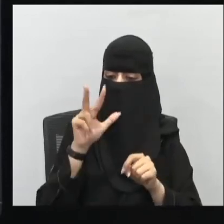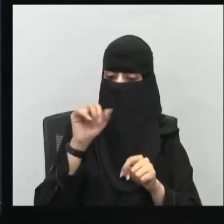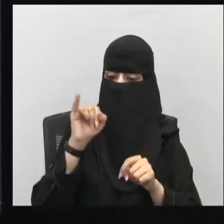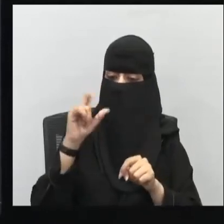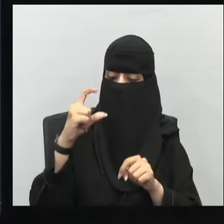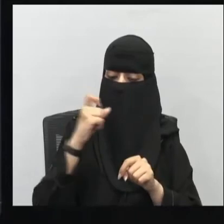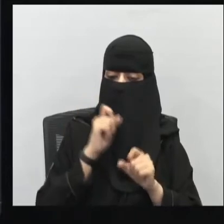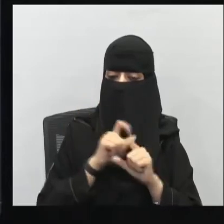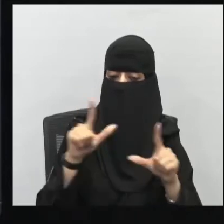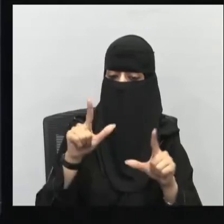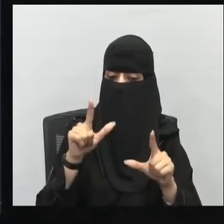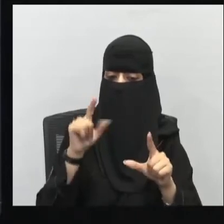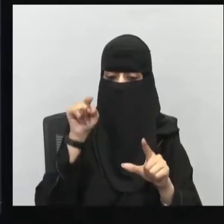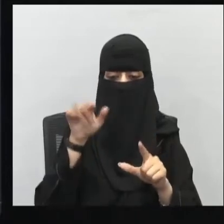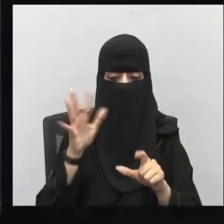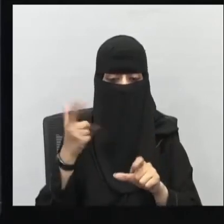المدرسة.